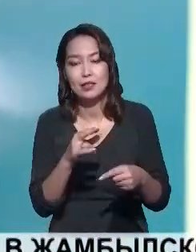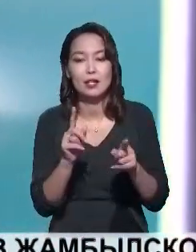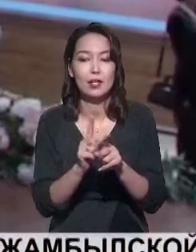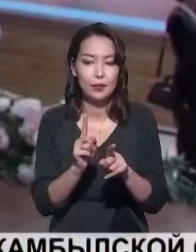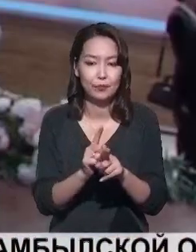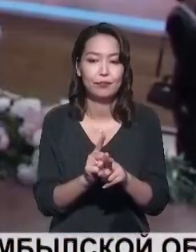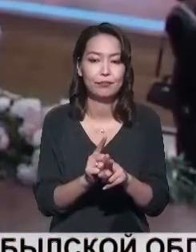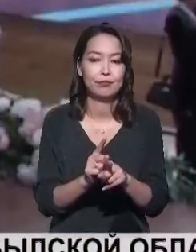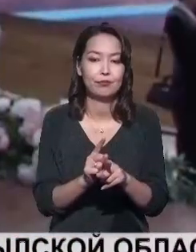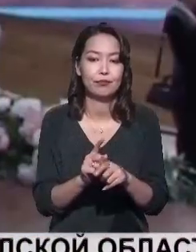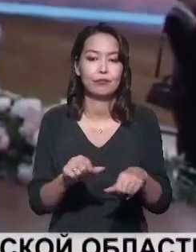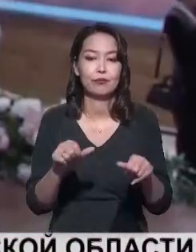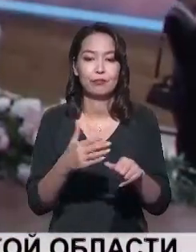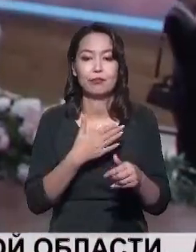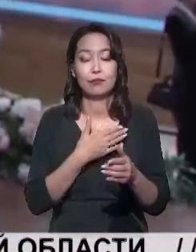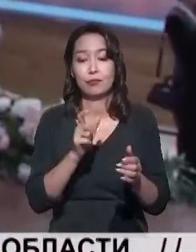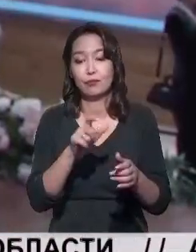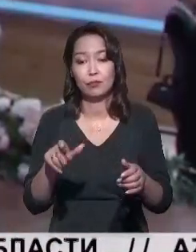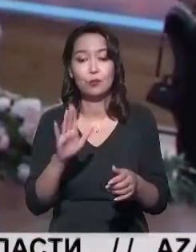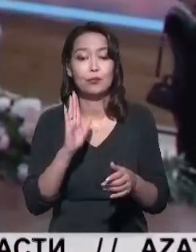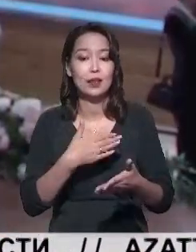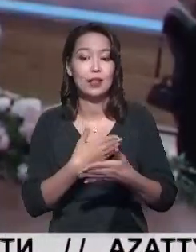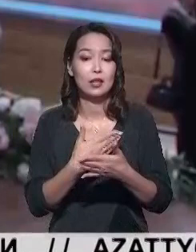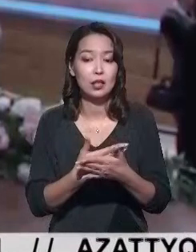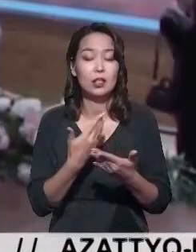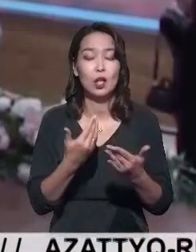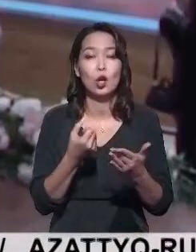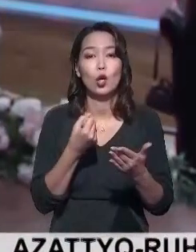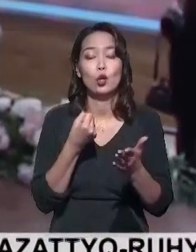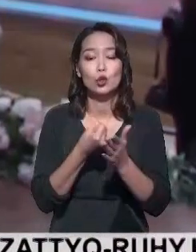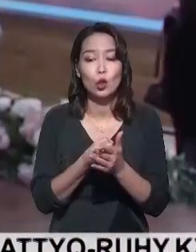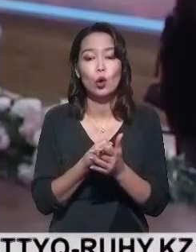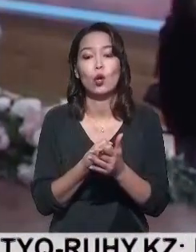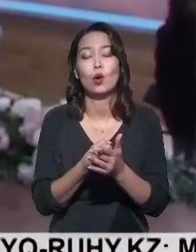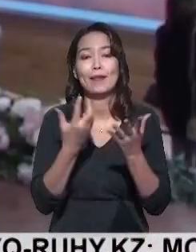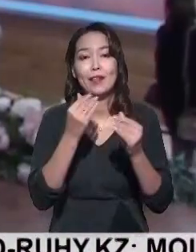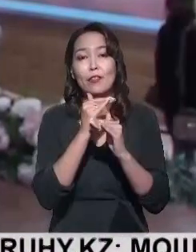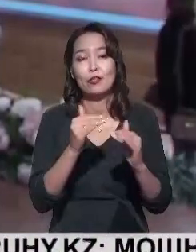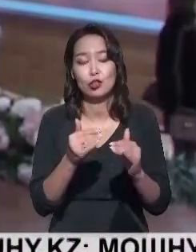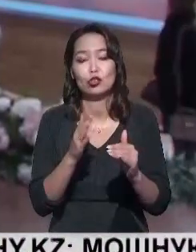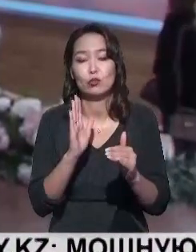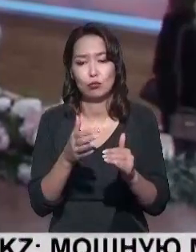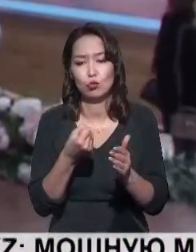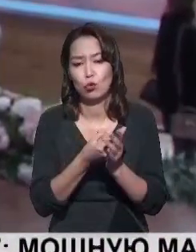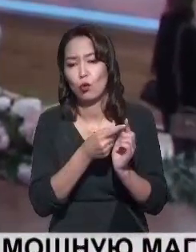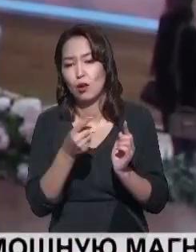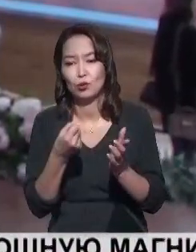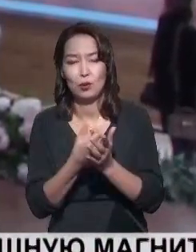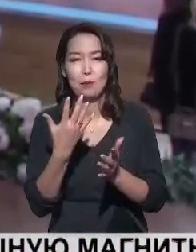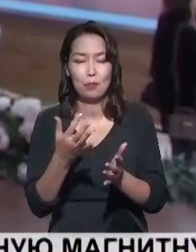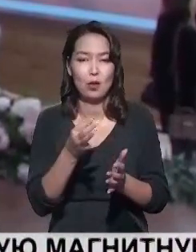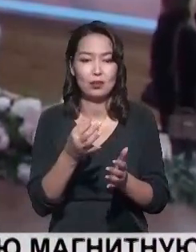к двери». Наши активисты будут вести работу вплоть до дня голосования, до дня тишины. Эта работа ведется во всех 20